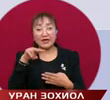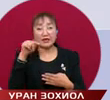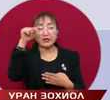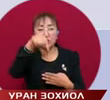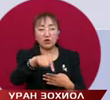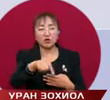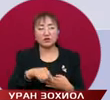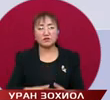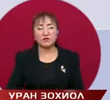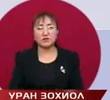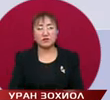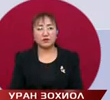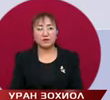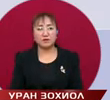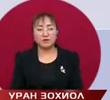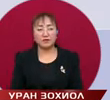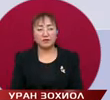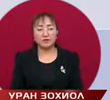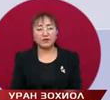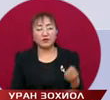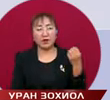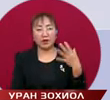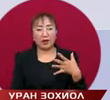Тав бор ат алга болсон нь яаж тайлагдав?